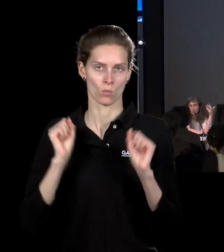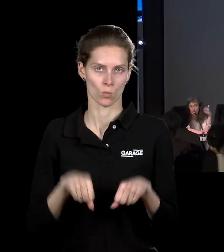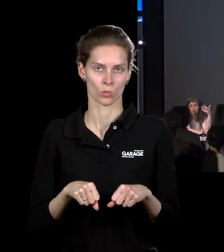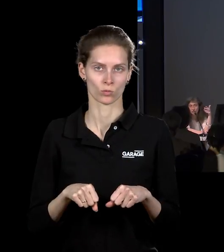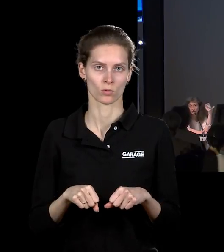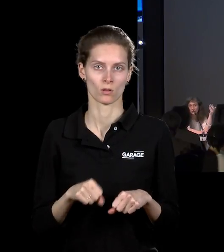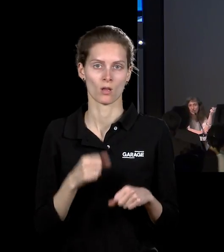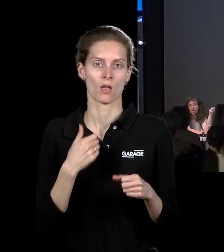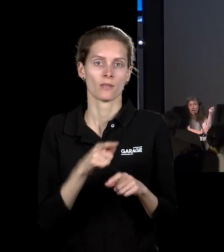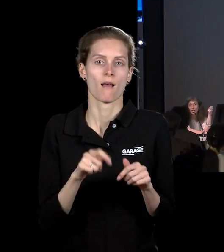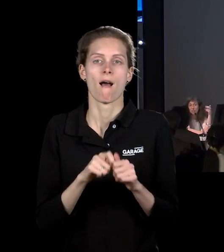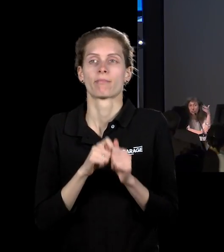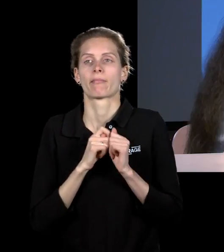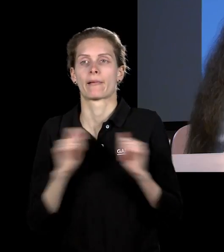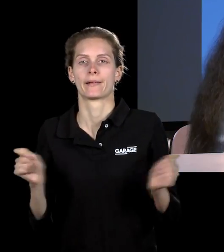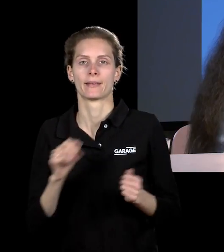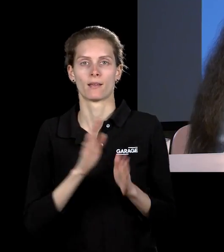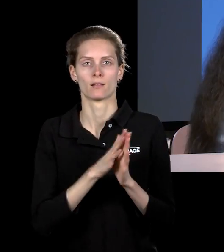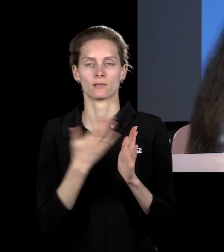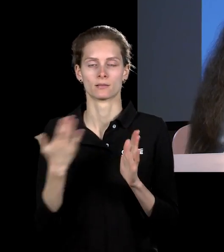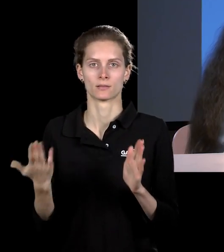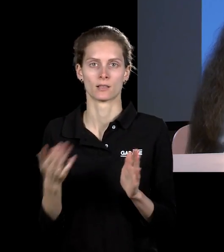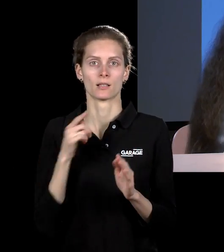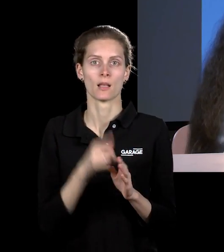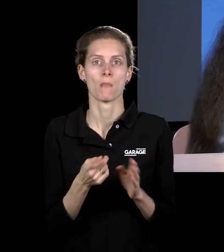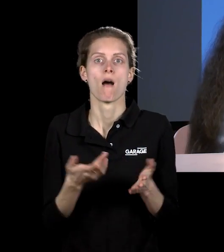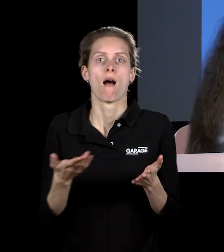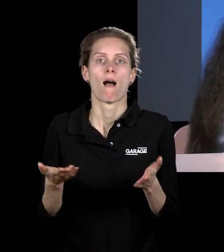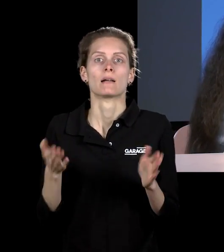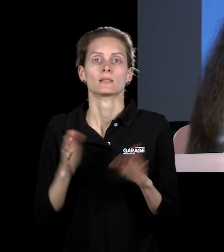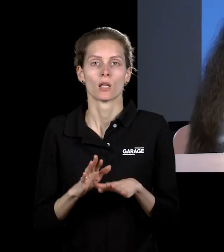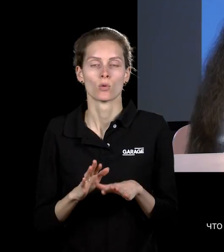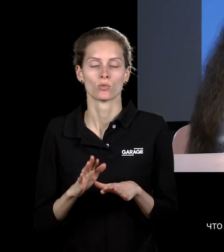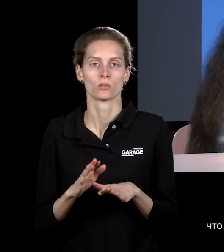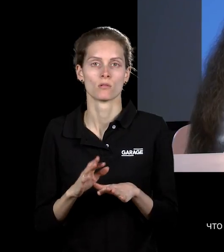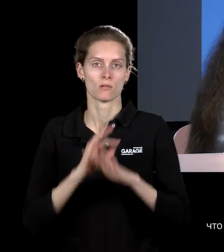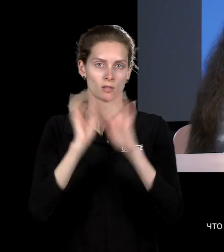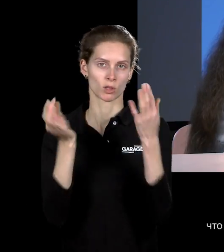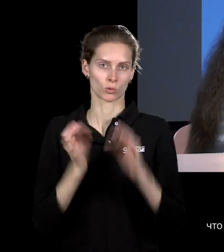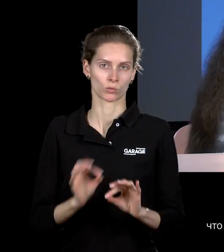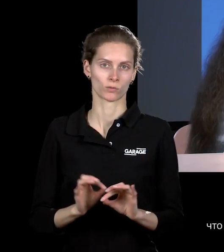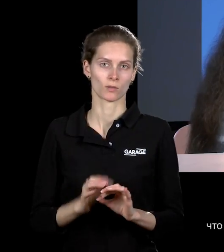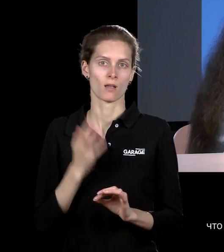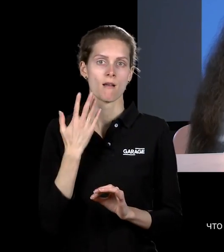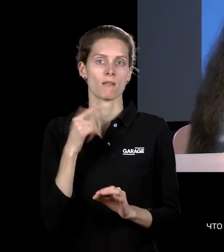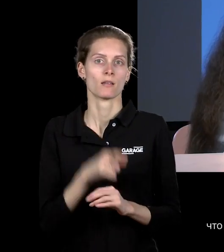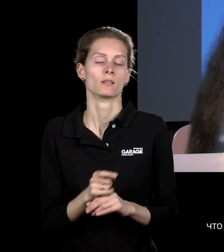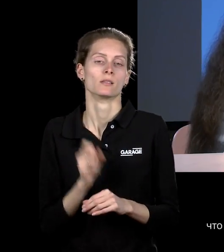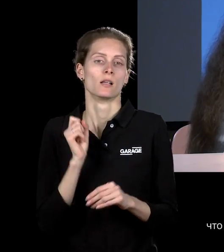бесконечные мультипли с открытой серией, который, тем не менее, остается произведением искусства. И, по-моему, он еще, когда это запустил,